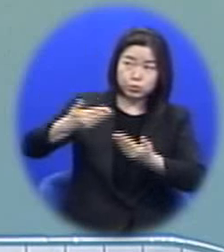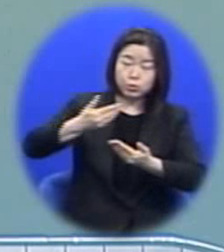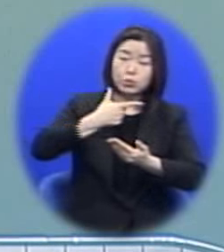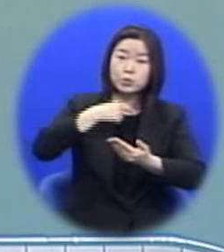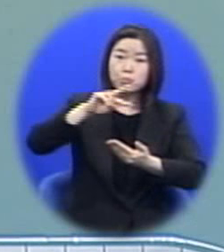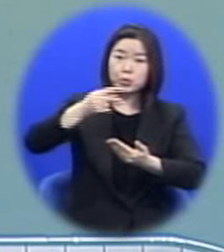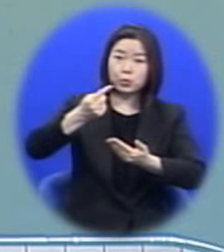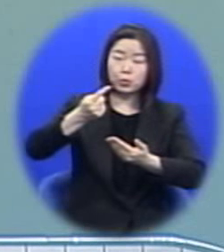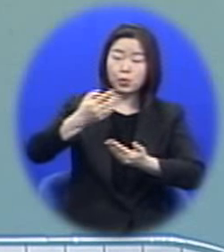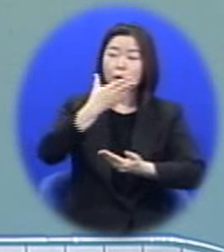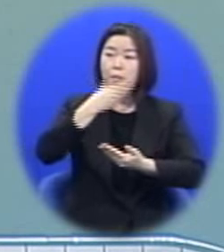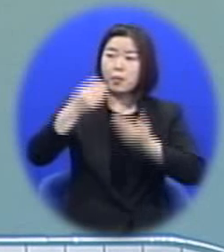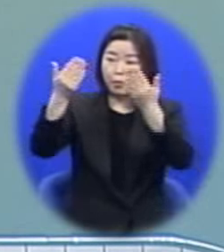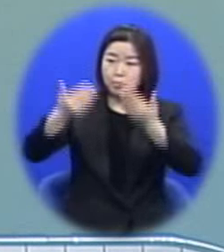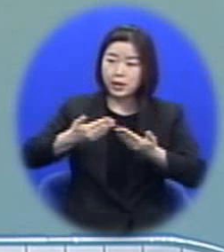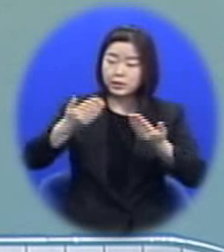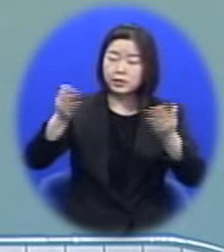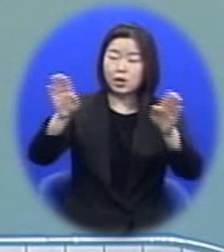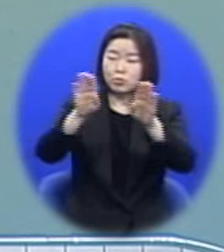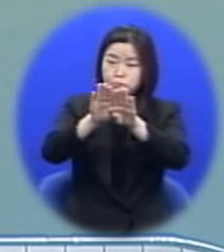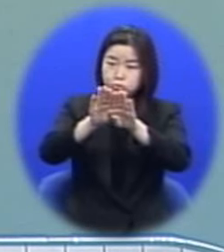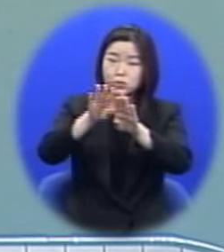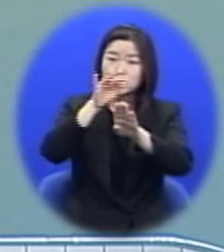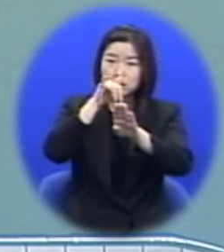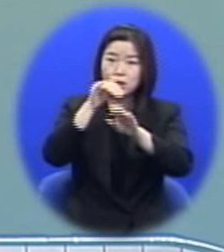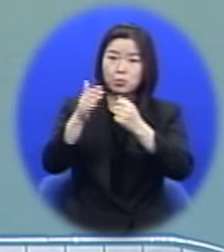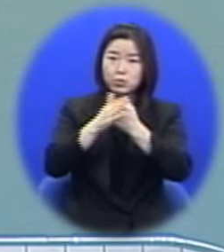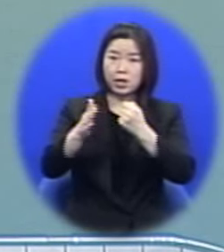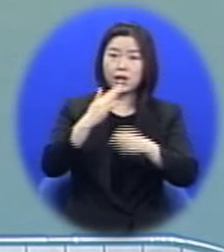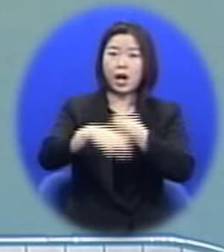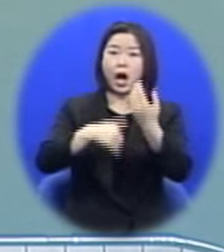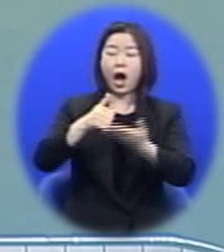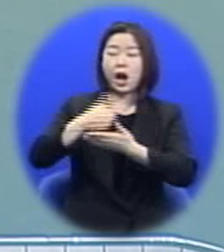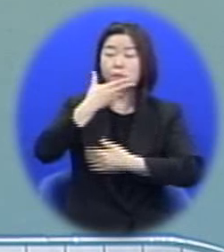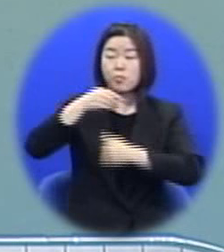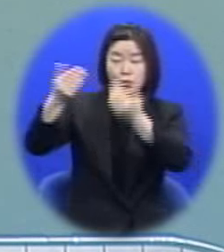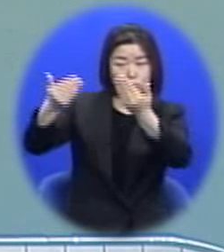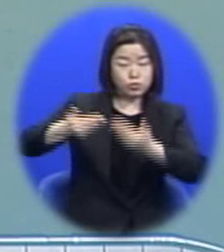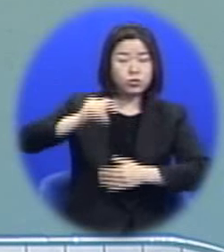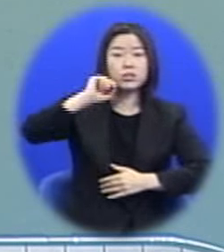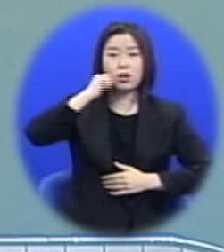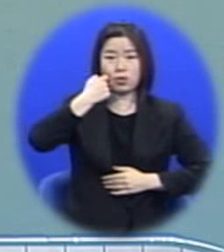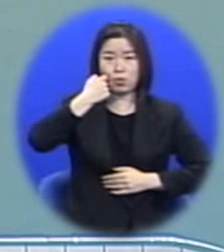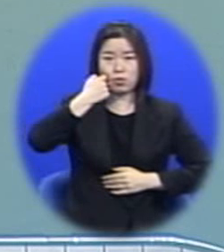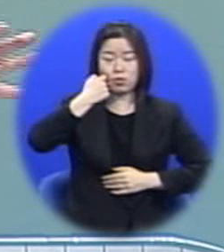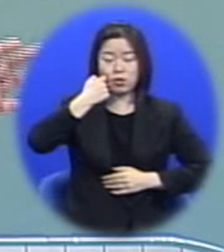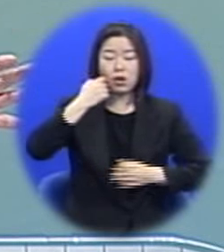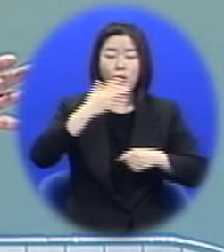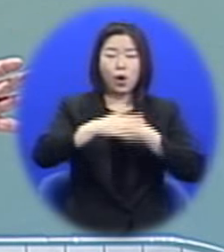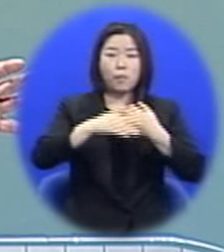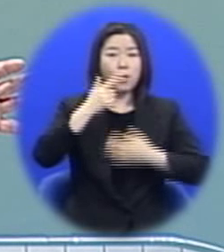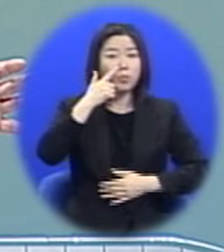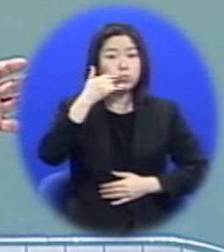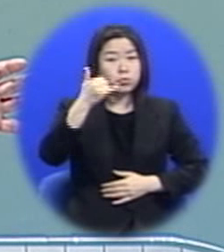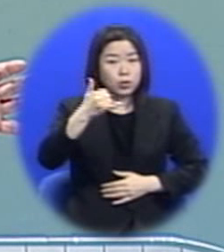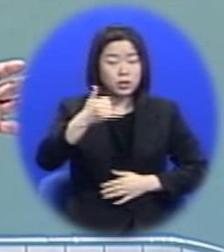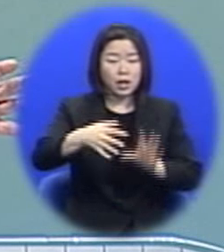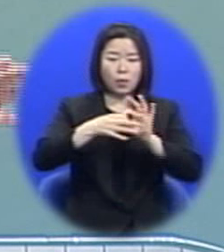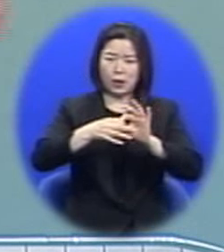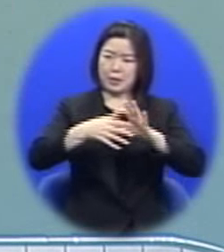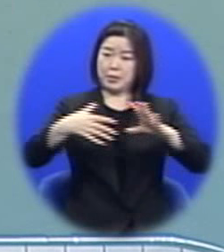문을 닫아놓고 있는데 하나님이 어떻게 복을 주실 수 있습니까? 부모님과 관계가 깨어진 데는 여러 가지 이유가